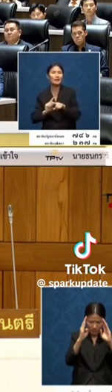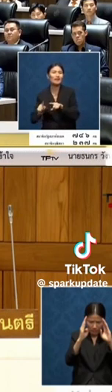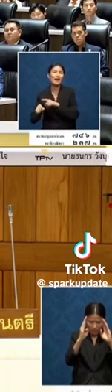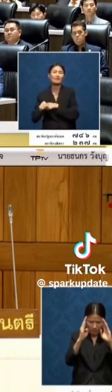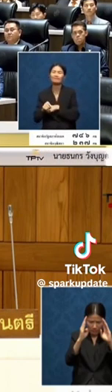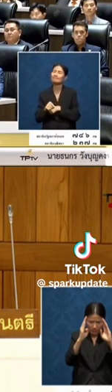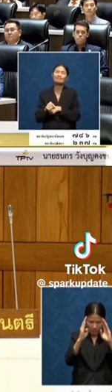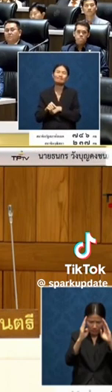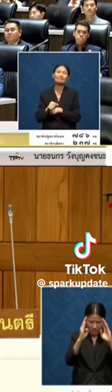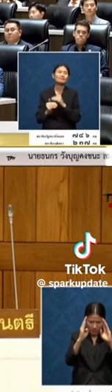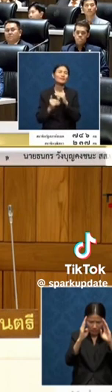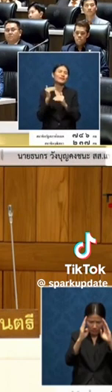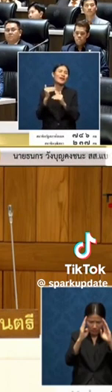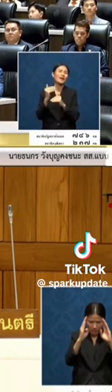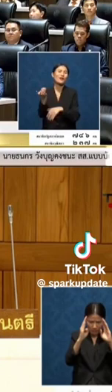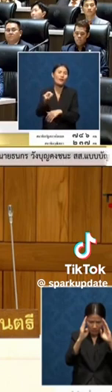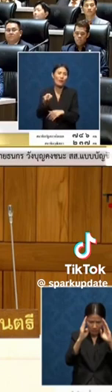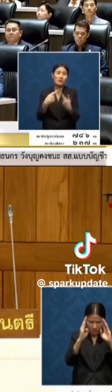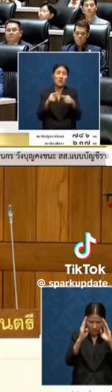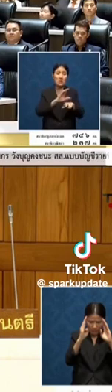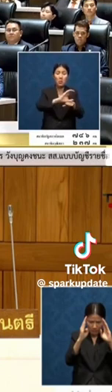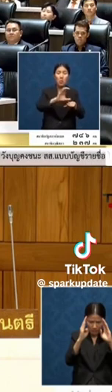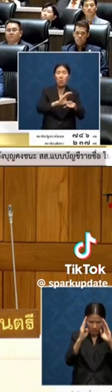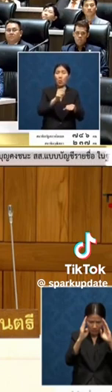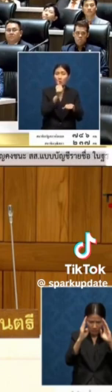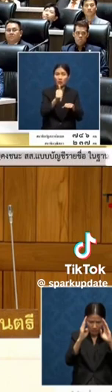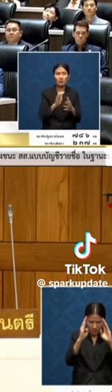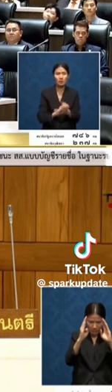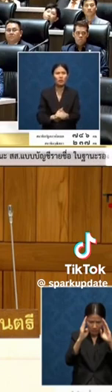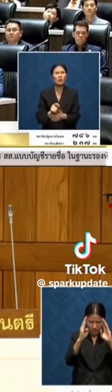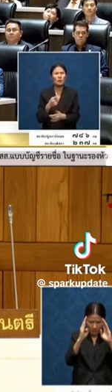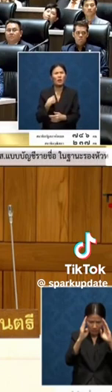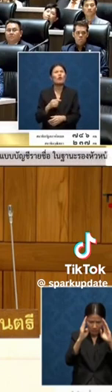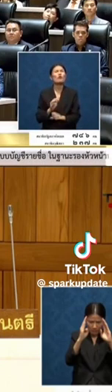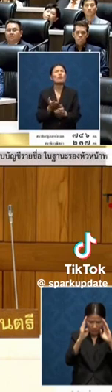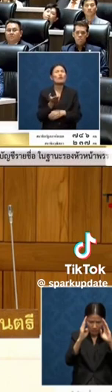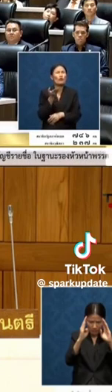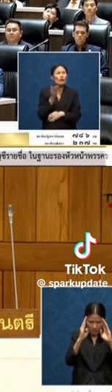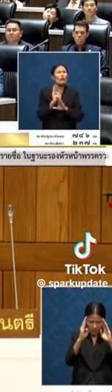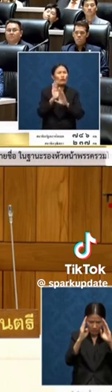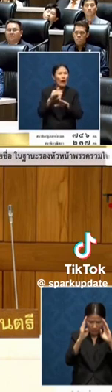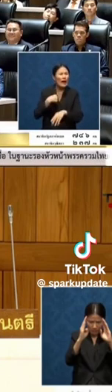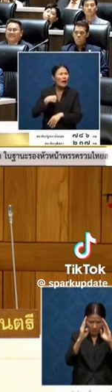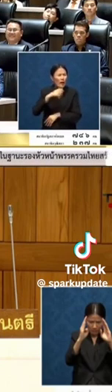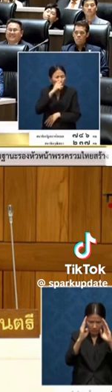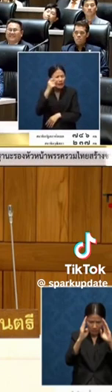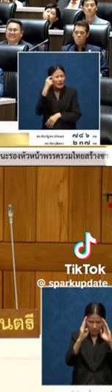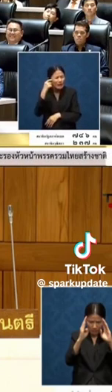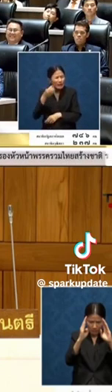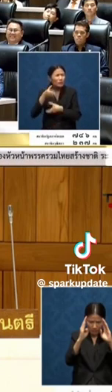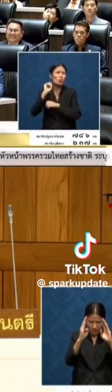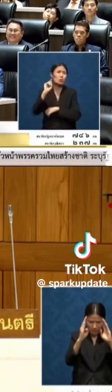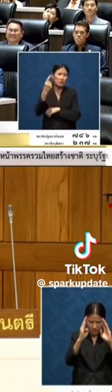ทบทวนดูให้ดีนะอย่าคิดง่ายแบบคนรวยกลัวเสียหน้าแก้ปัญหาด้วยการใช้เงินโปะเข้า